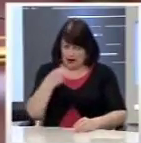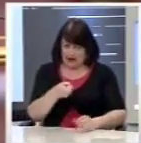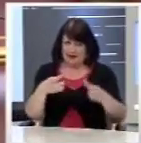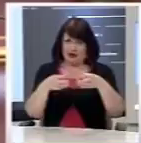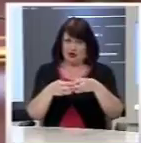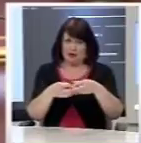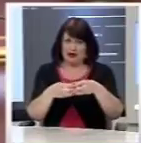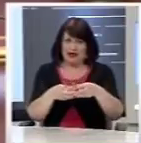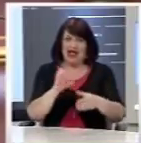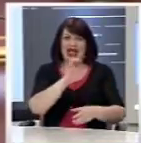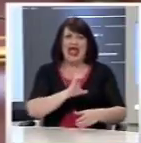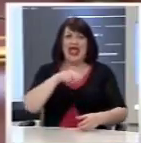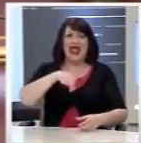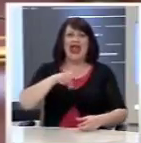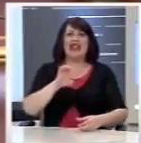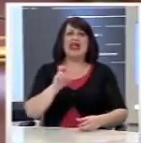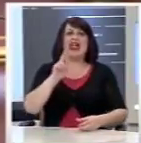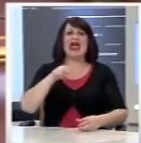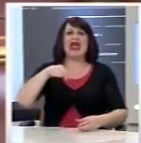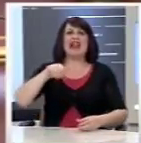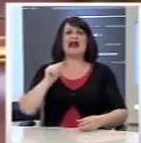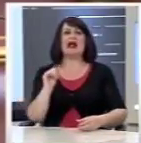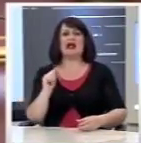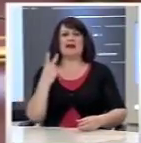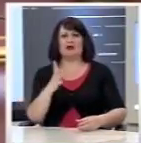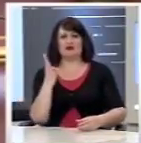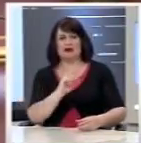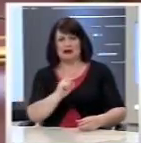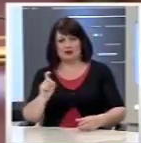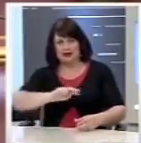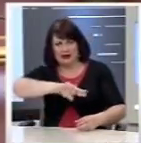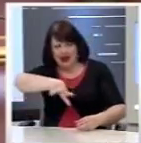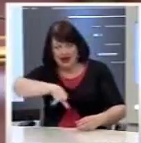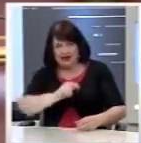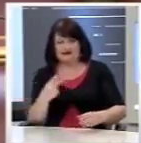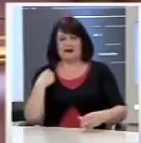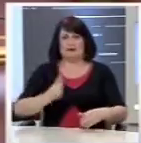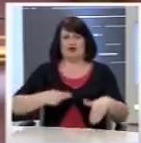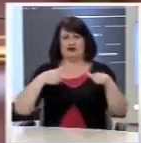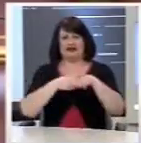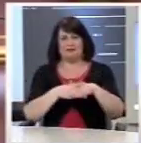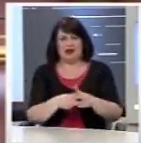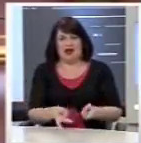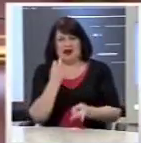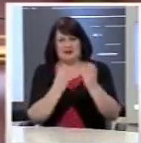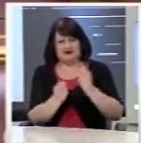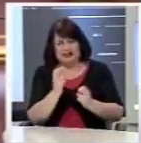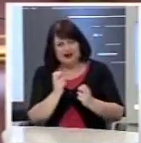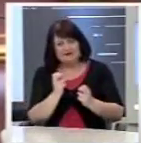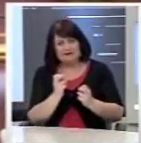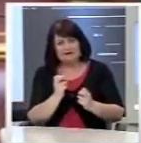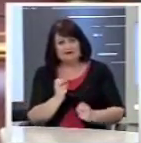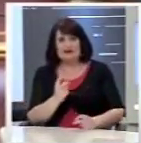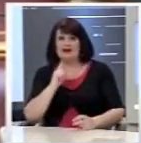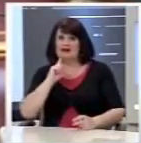την ΕΝΕΡΓΑ, η οποία έκλεψε 240 εκατομμύρια από τα δημόσια ταμεία και έδωσε εντολή